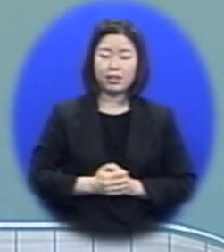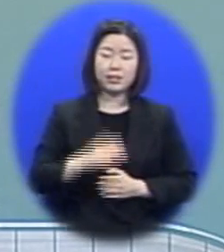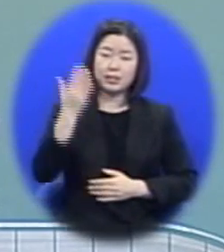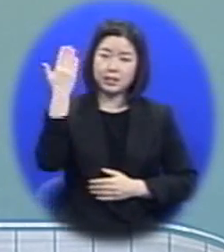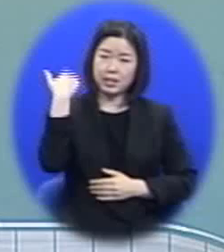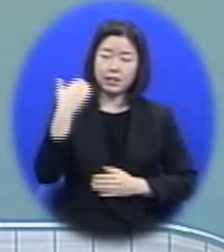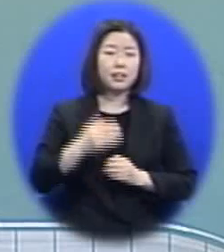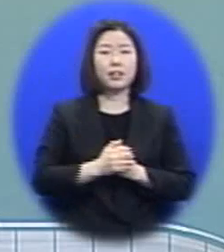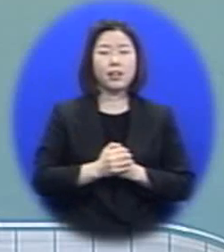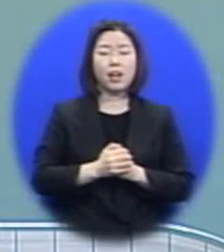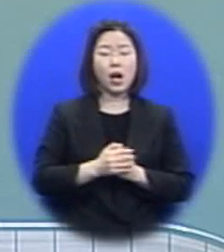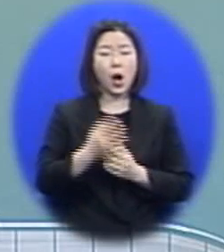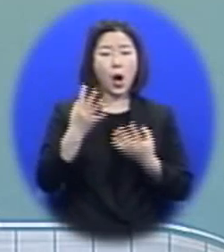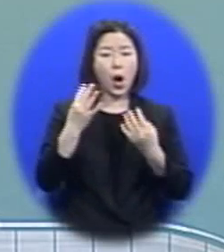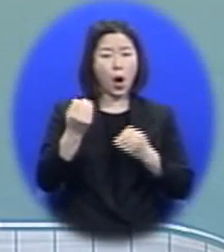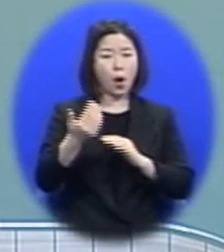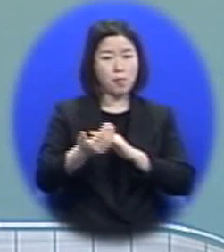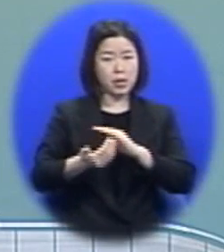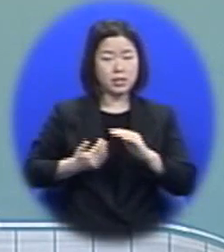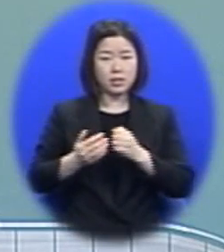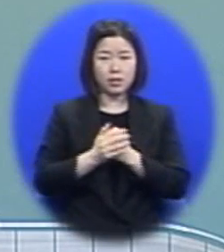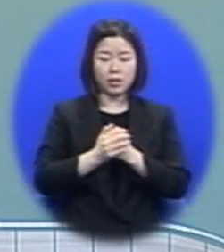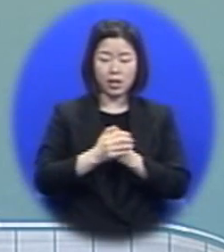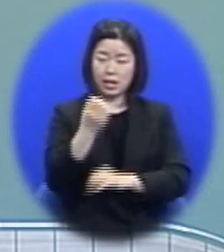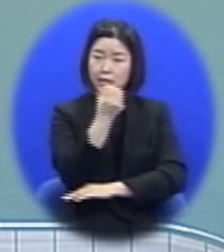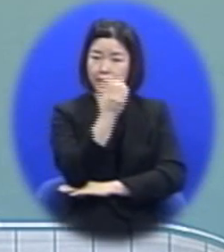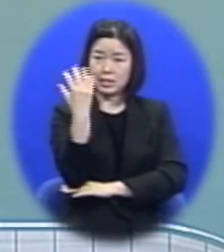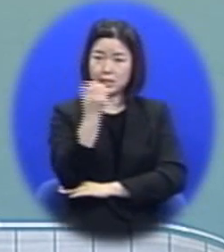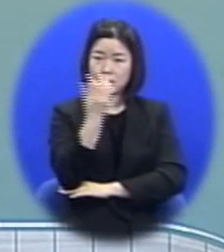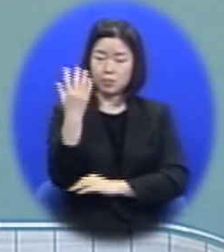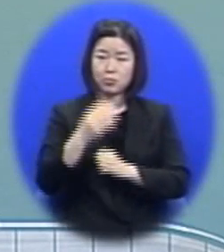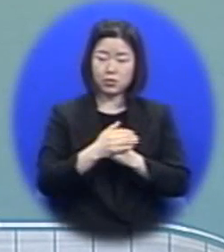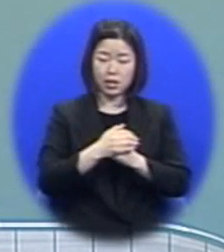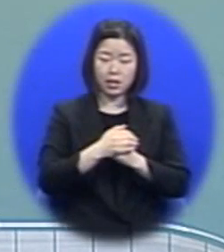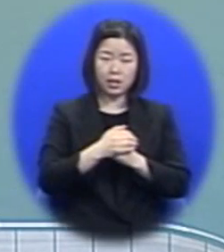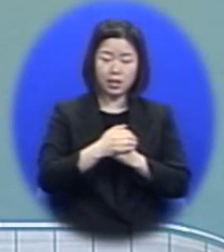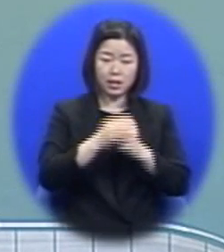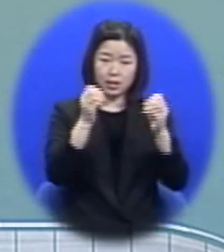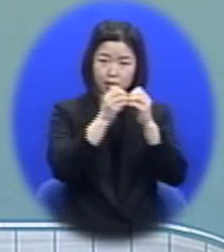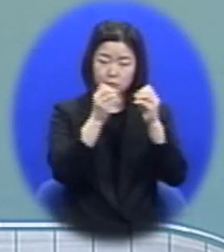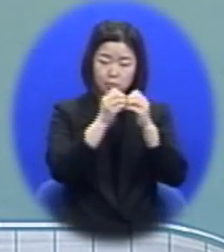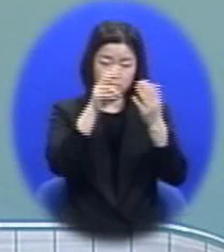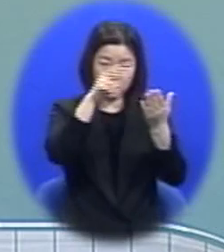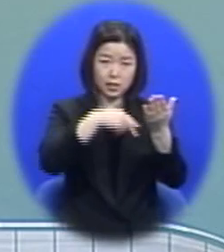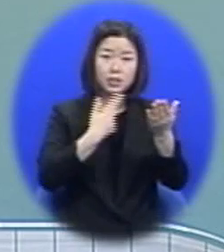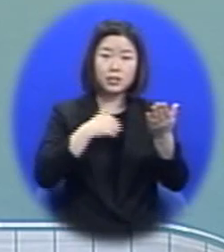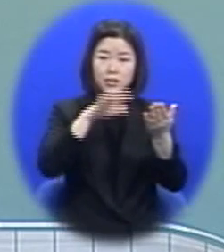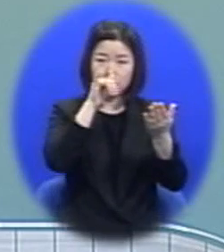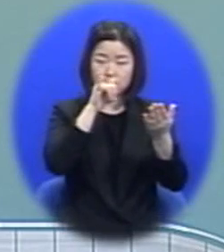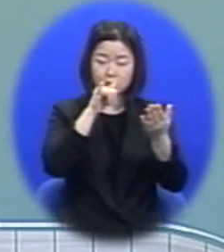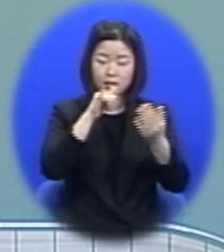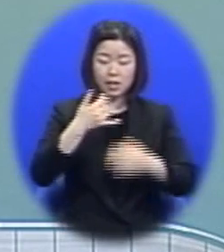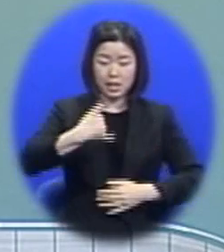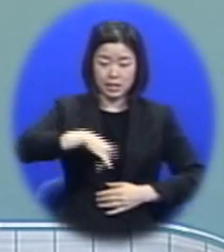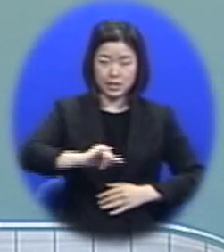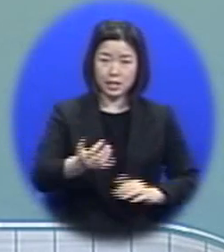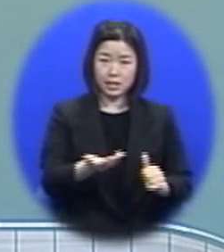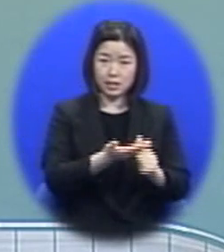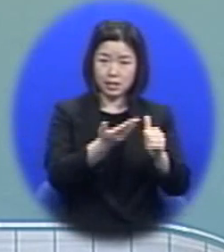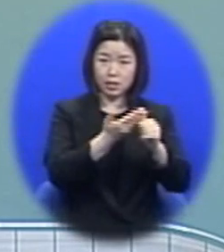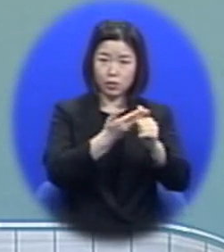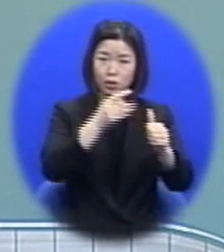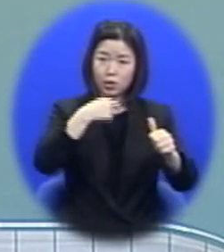지난 얼마 전에 일간 신문에서 그런 기사를 읽었습니다 자녀 양육과